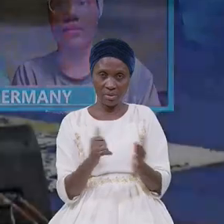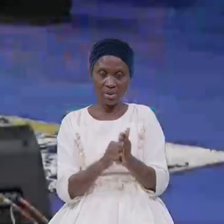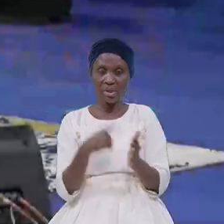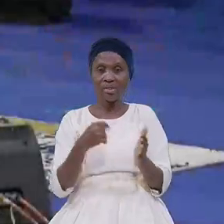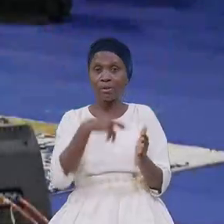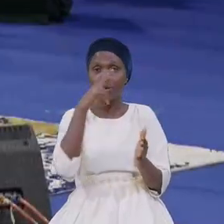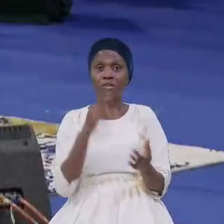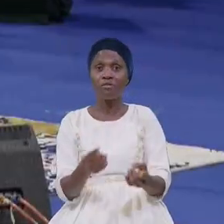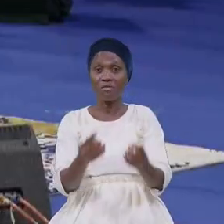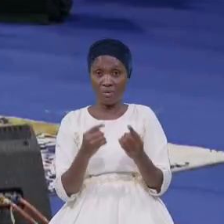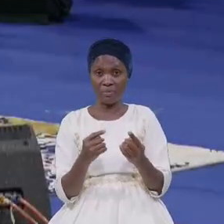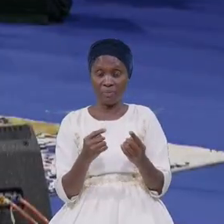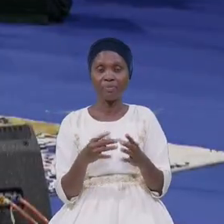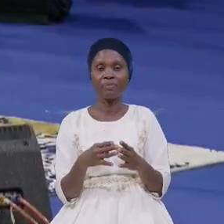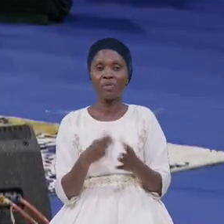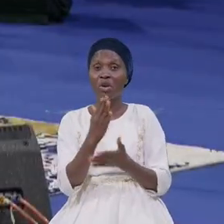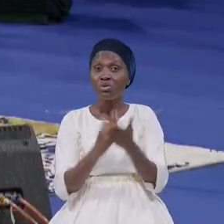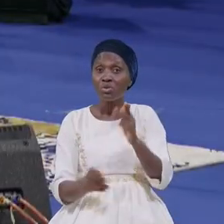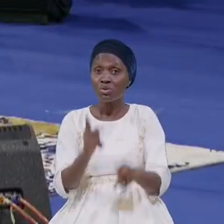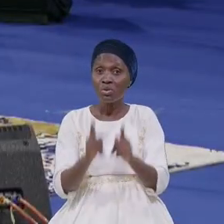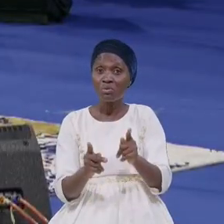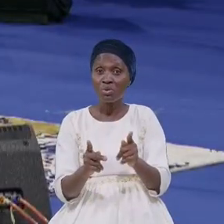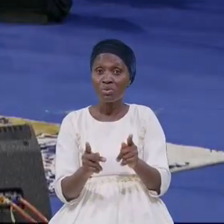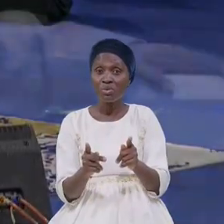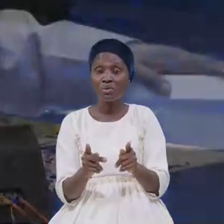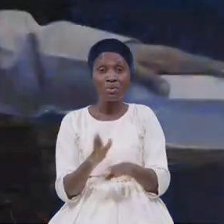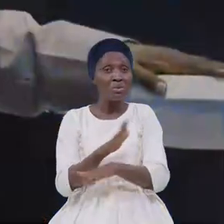le voleur ne vient que pour dérober. Mais il y a des gens